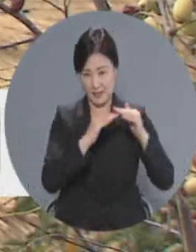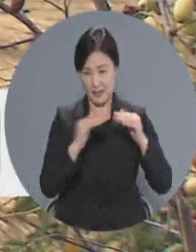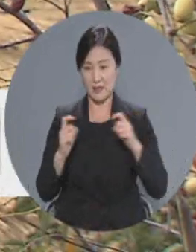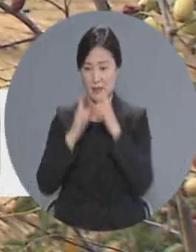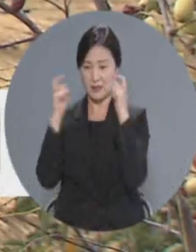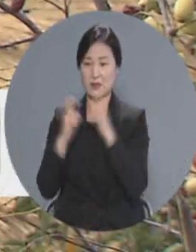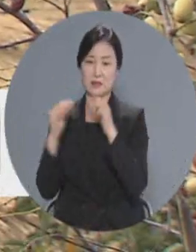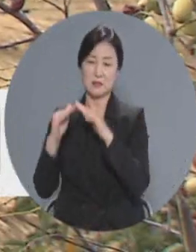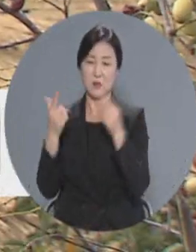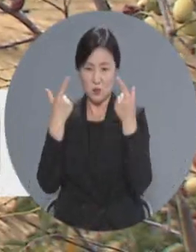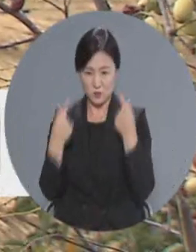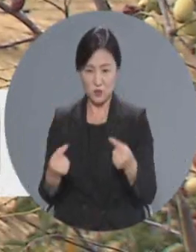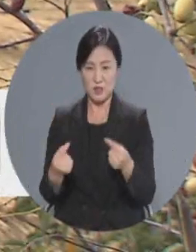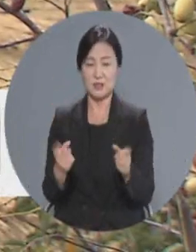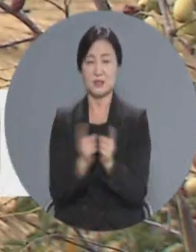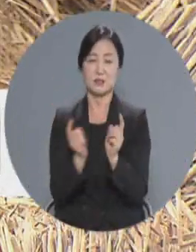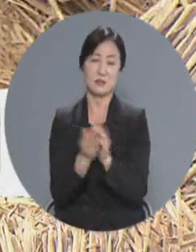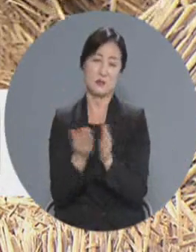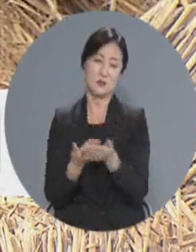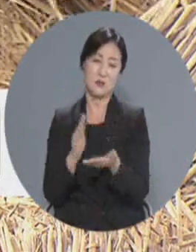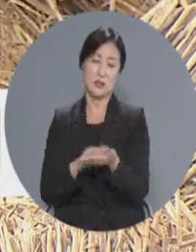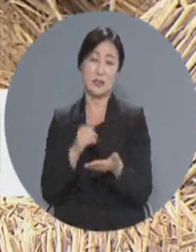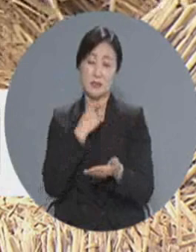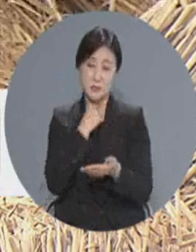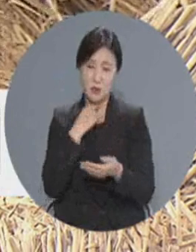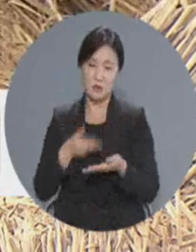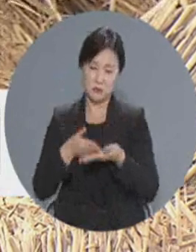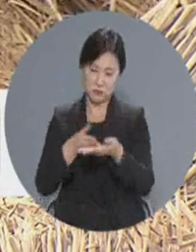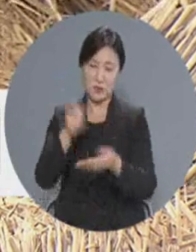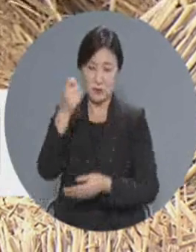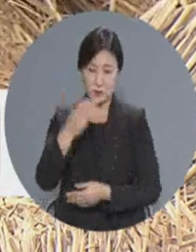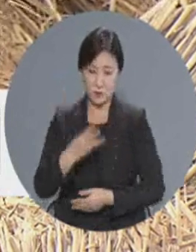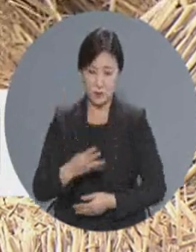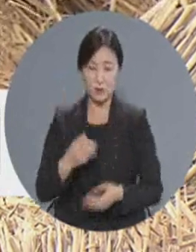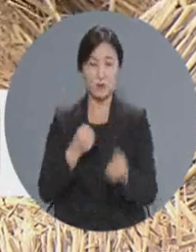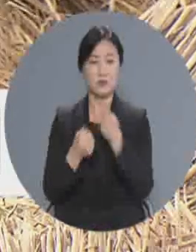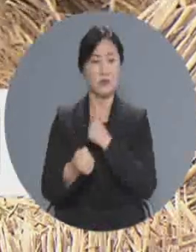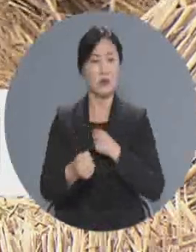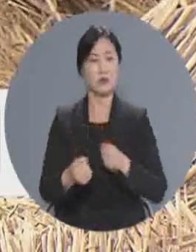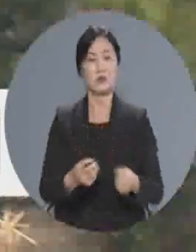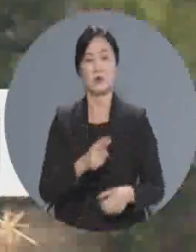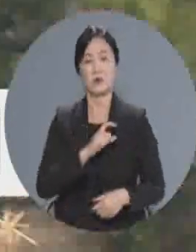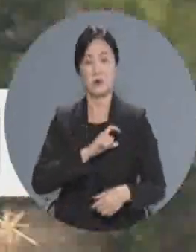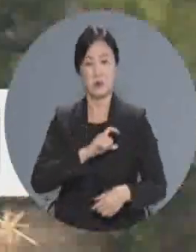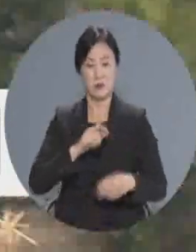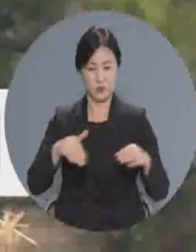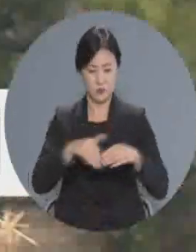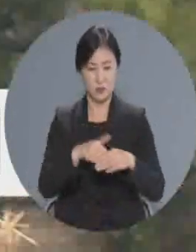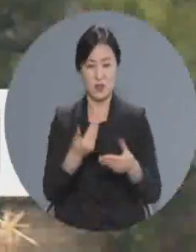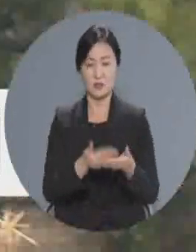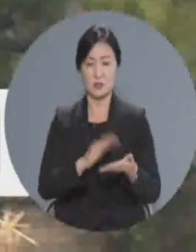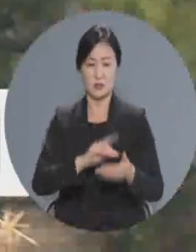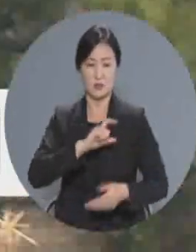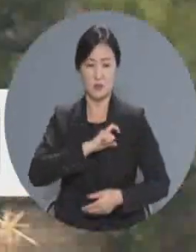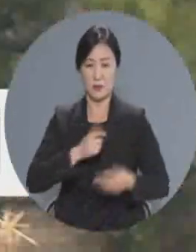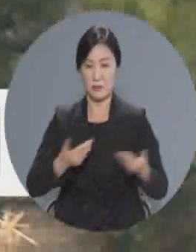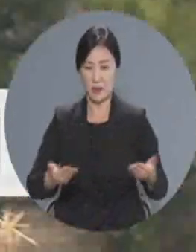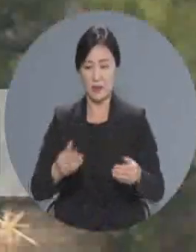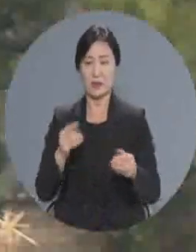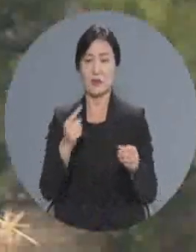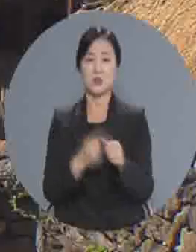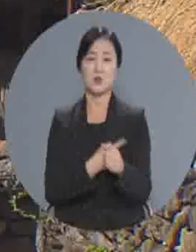직접 수리하겠다고 수차례 순천시에 요구했지만 법적 문화재 수리 자격증이 없다며 반려된 것으로